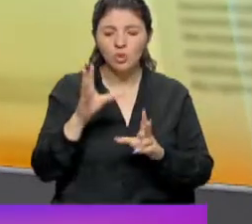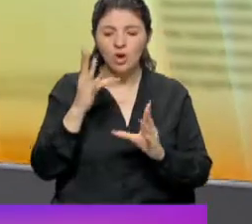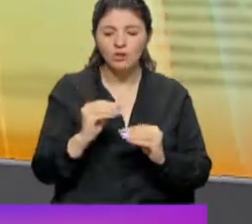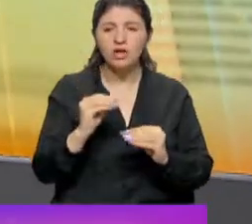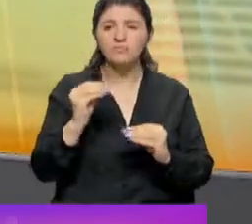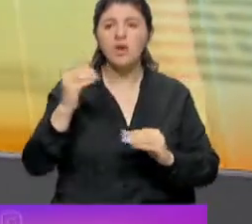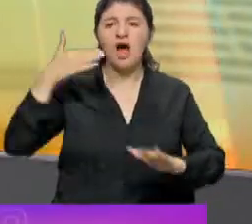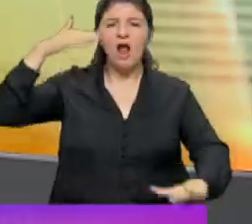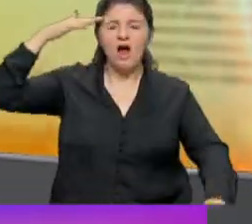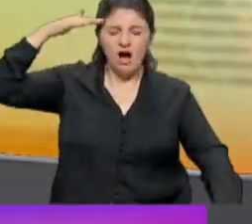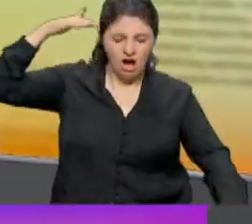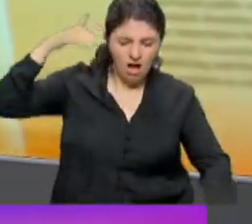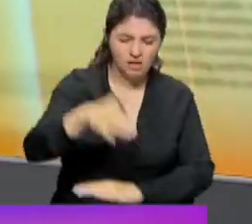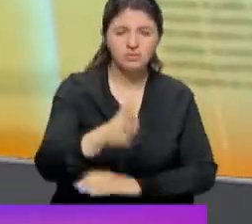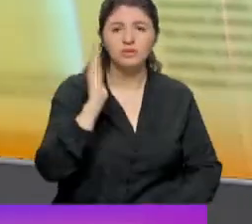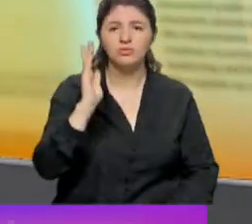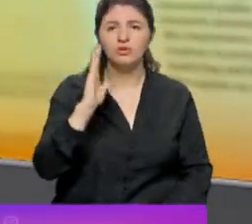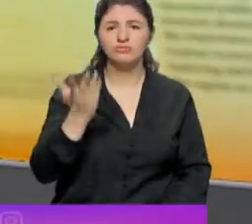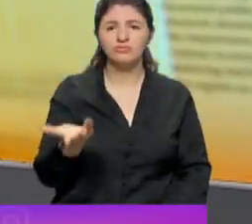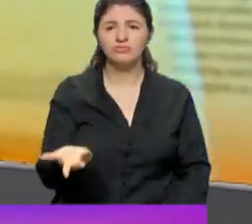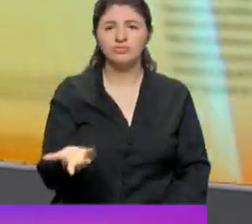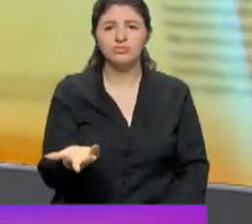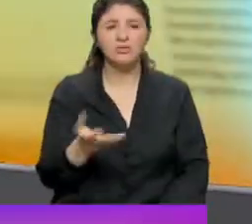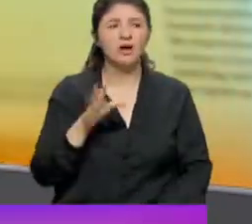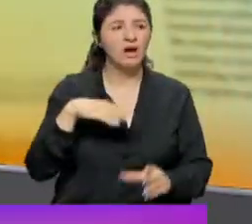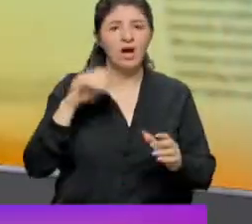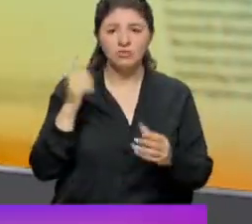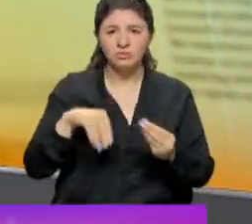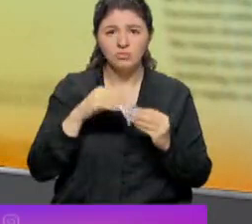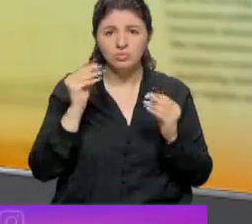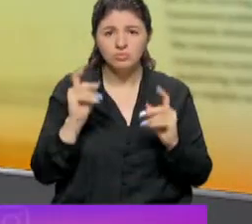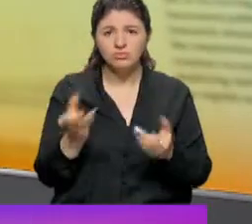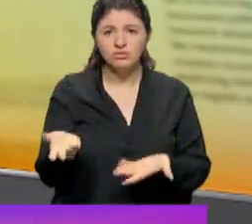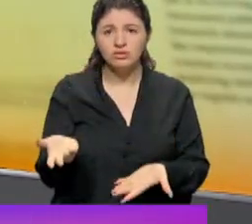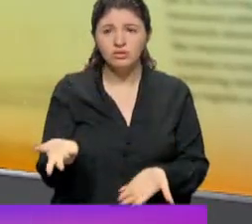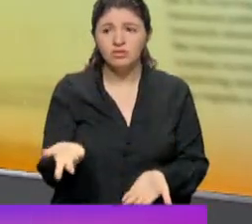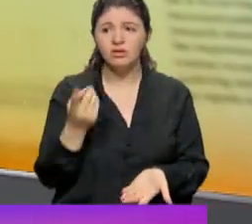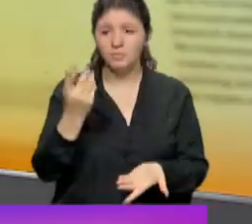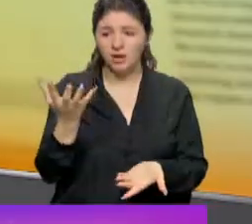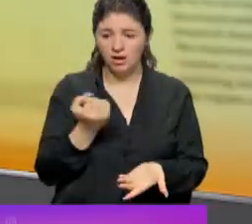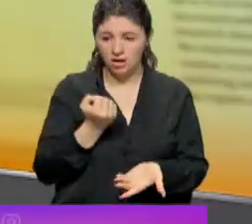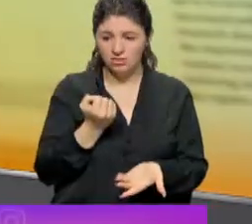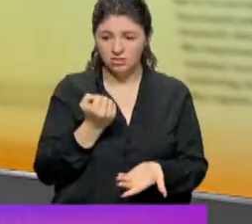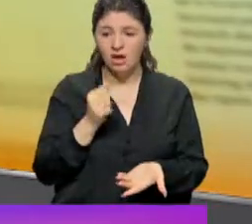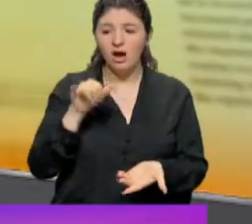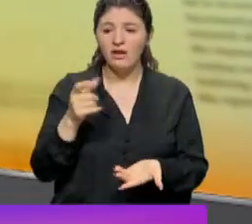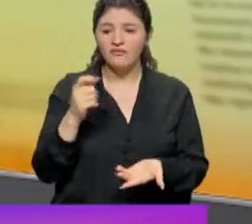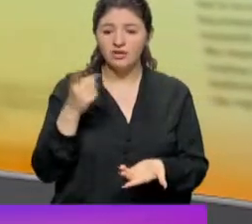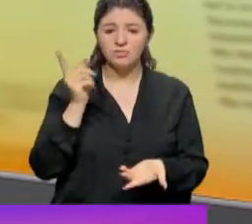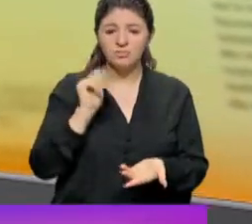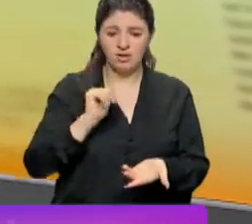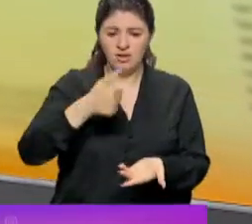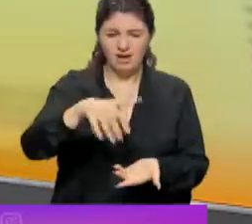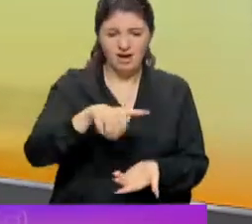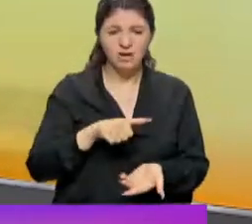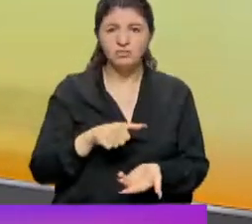casına böyle gidiyoruz Ben her gün zam olur mu Bu bir aldığınızı aynı fiyata